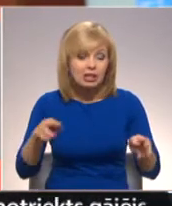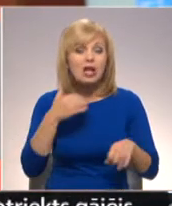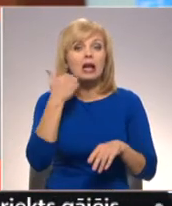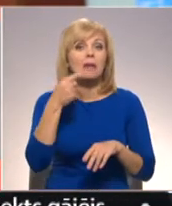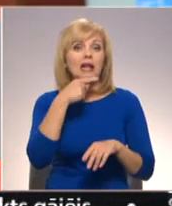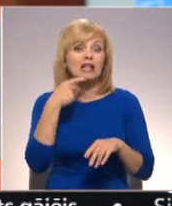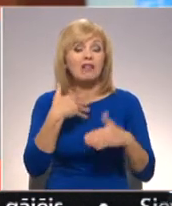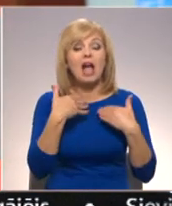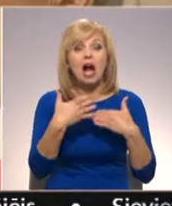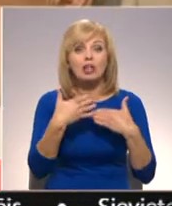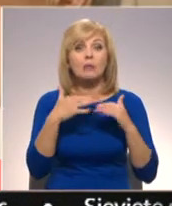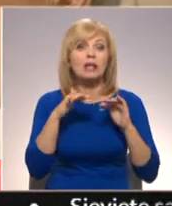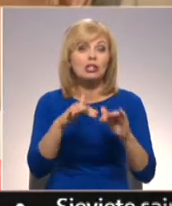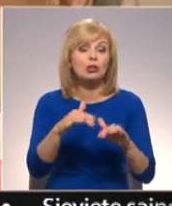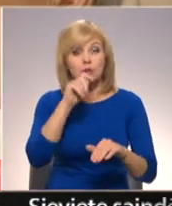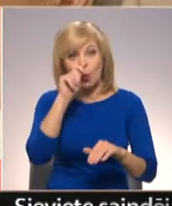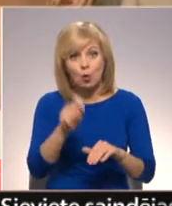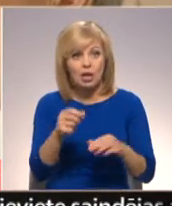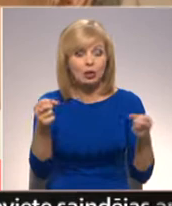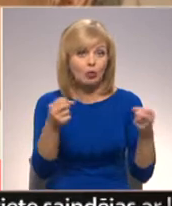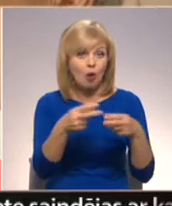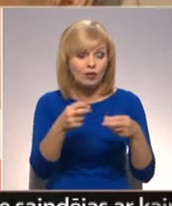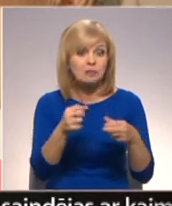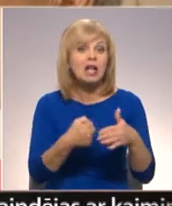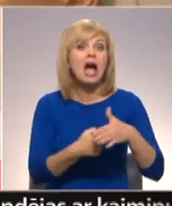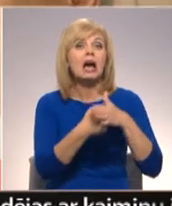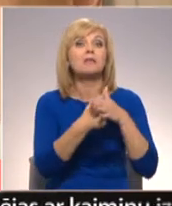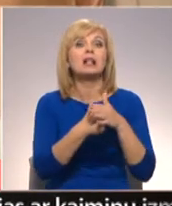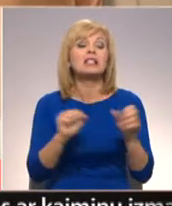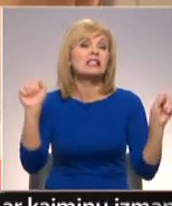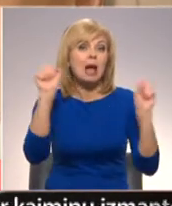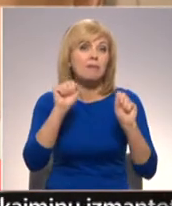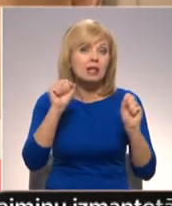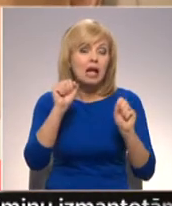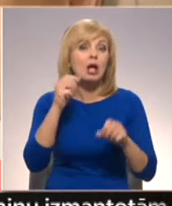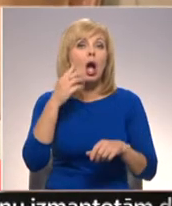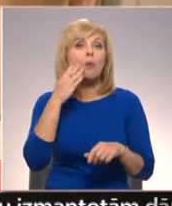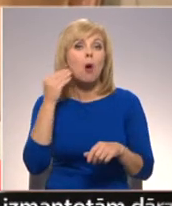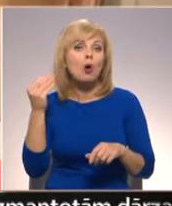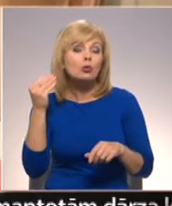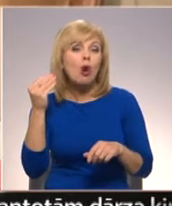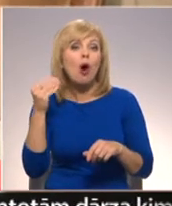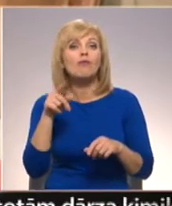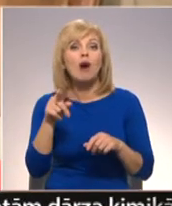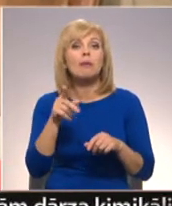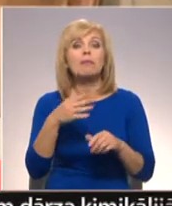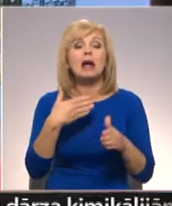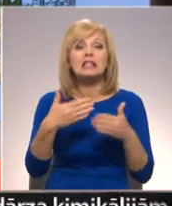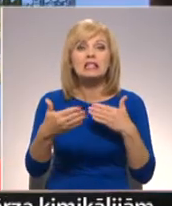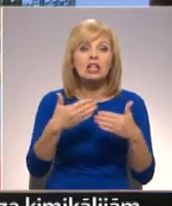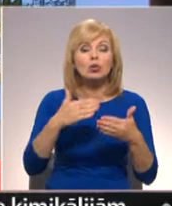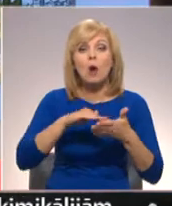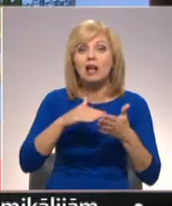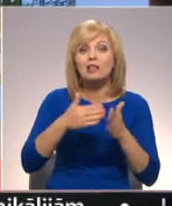aktīvi līdzdarbosies Ukrainas konfliktā un atbalstīs separātistus Grūzijā un Moldovā, priekšnosacījumi attiecību atjaunošanai būs vāji.